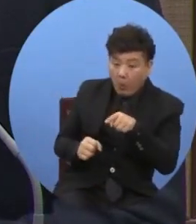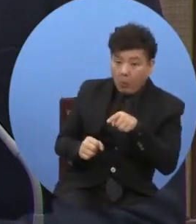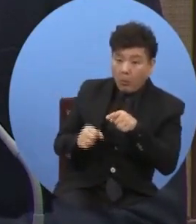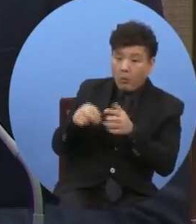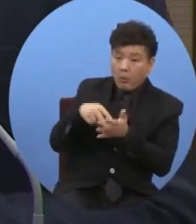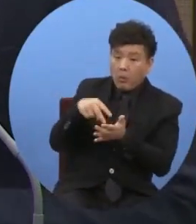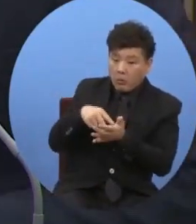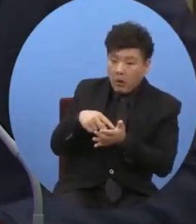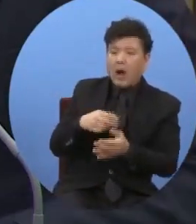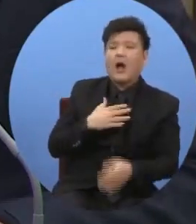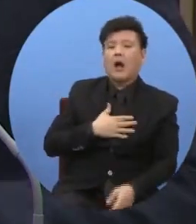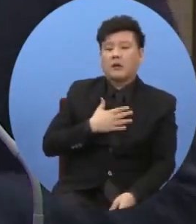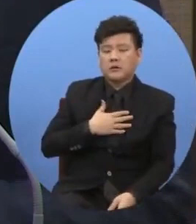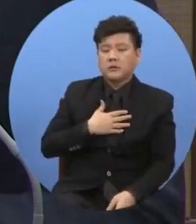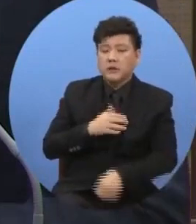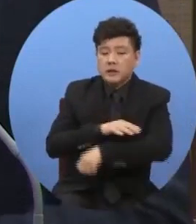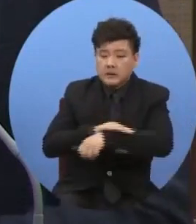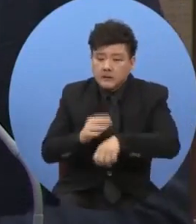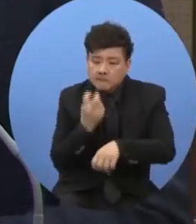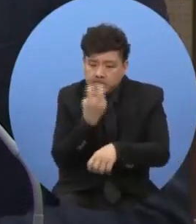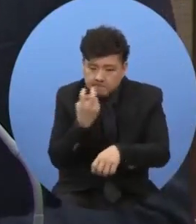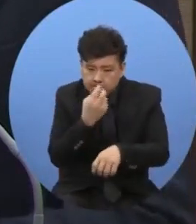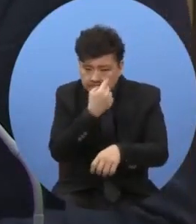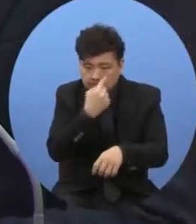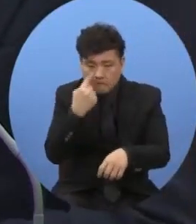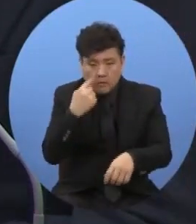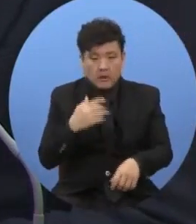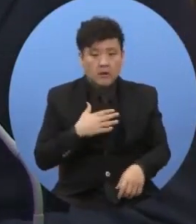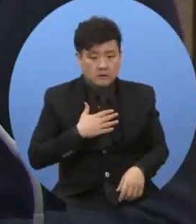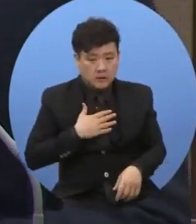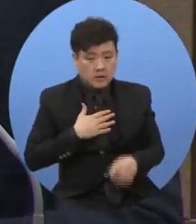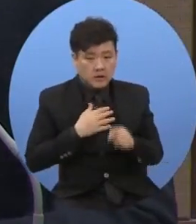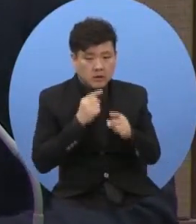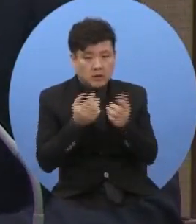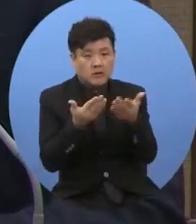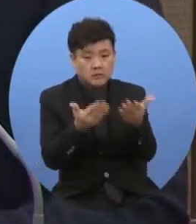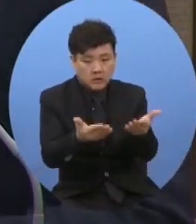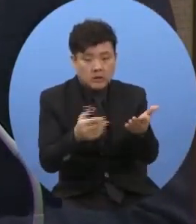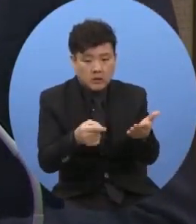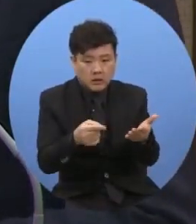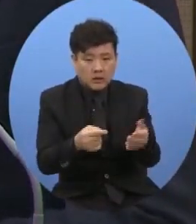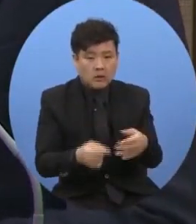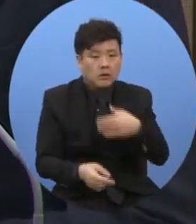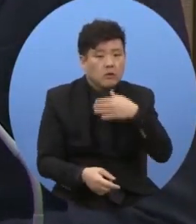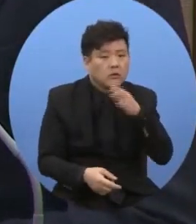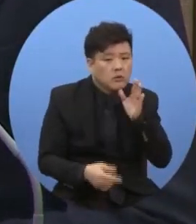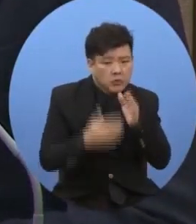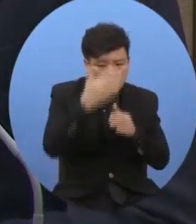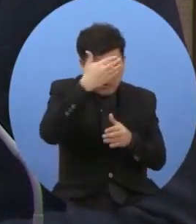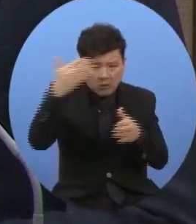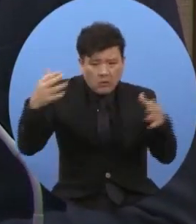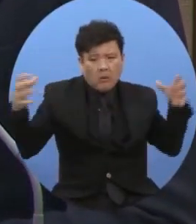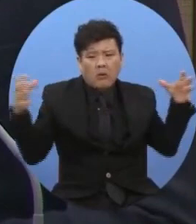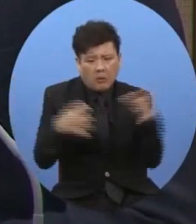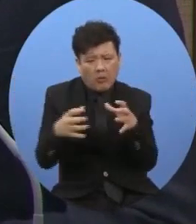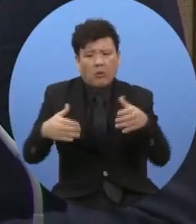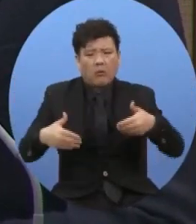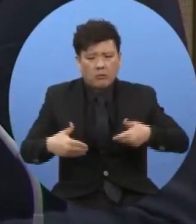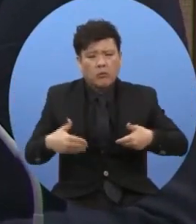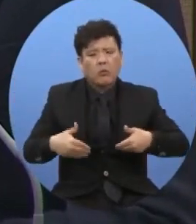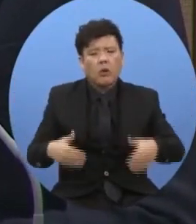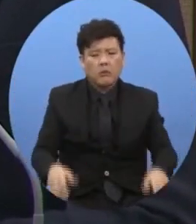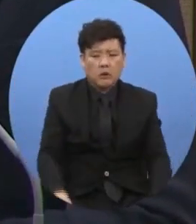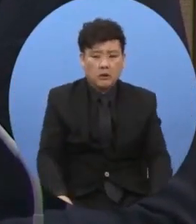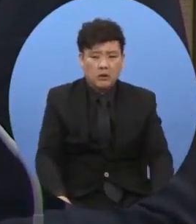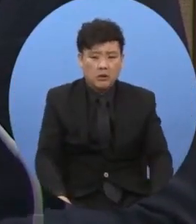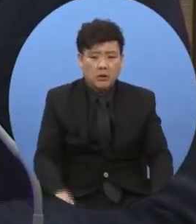한번 챙겨보겠습니다. 네, 이게 제가 아까 말씀드린 어떤 86세대와 청년세대의 연대가 될 수도 있는 거예요. 선악의 어떤 관점으로